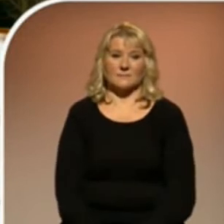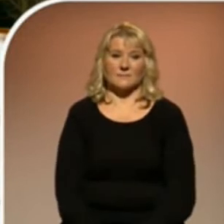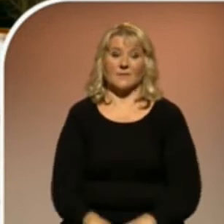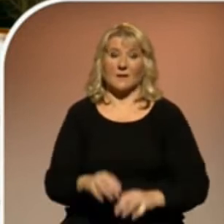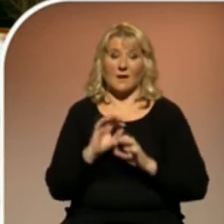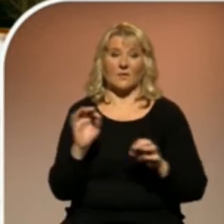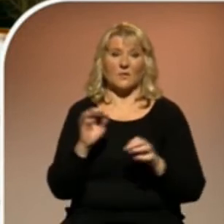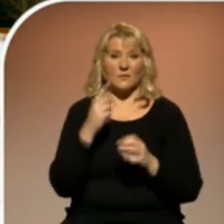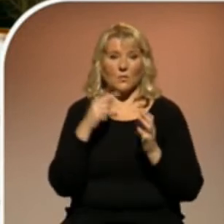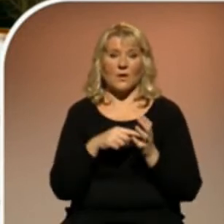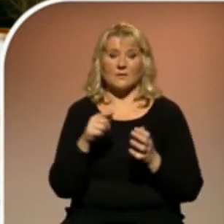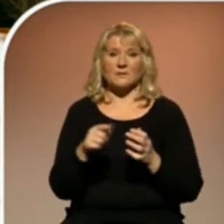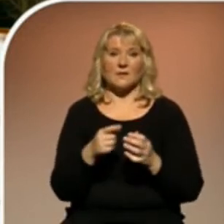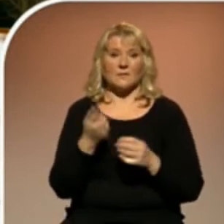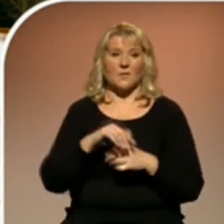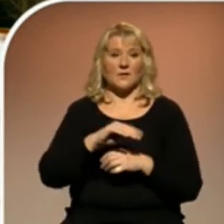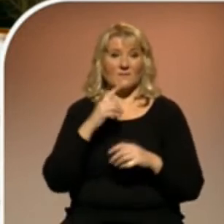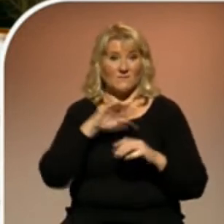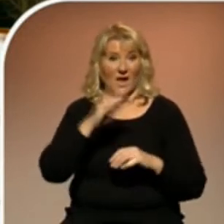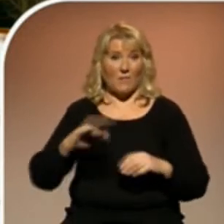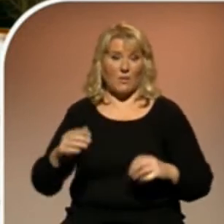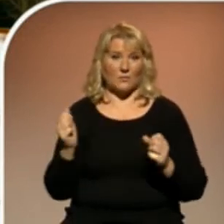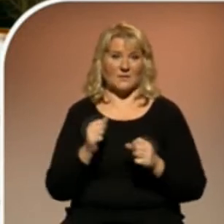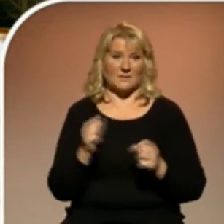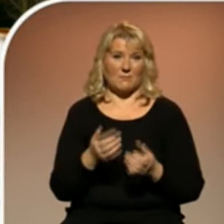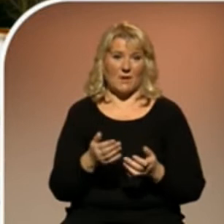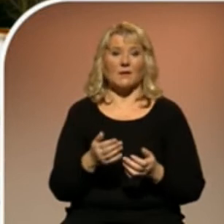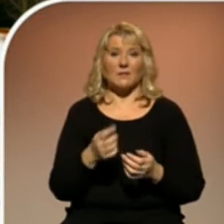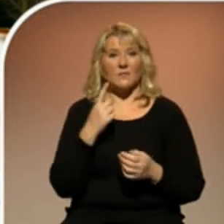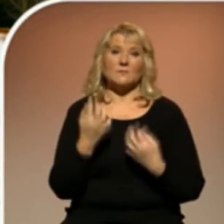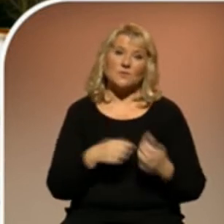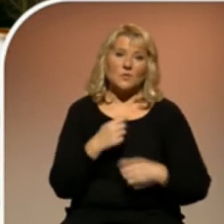Zrovna tam běží ukázky teda velbloud z toho, co teď s velbloudy děláme.